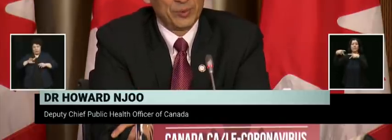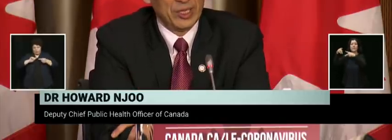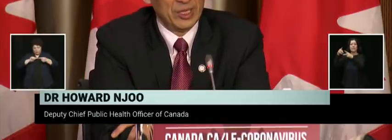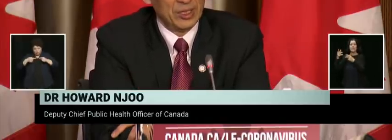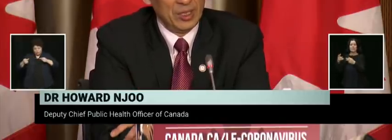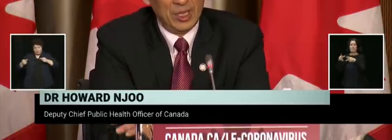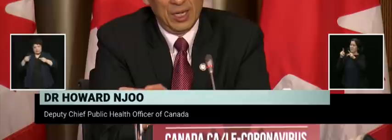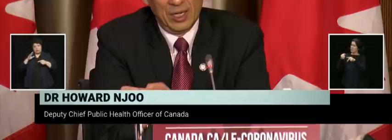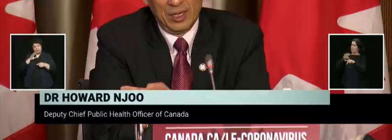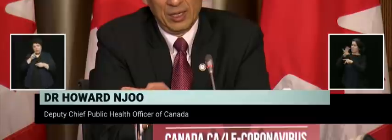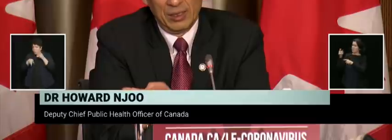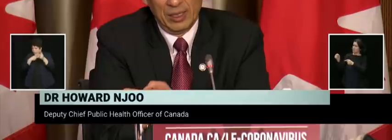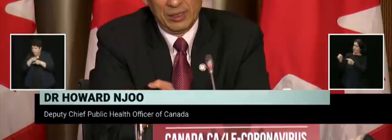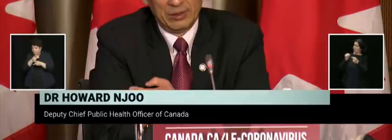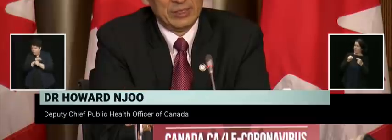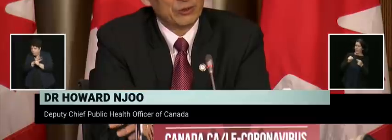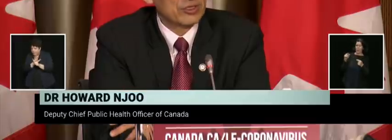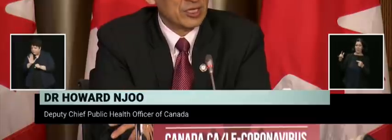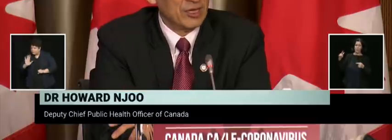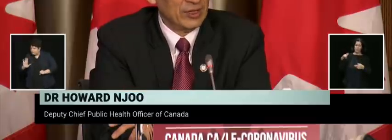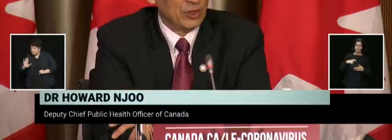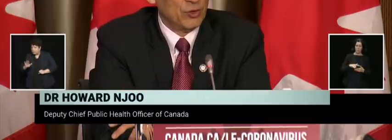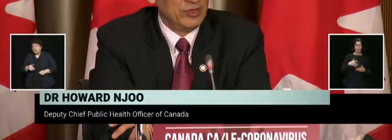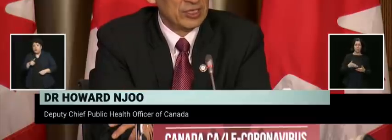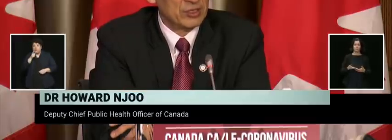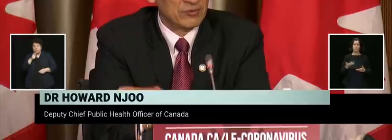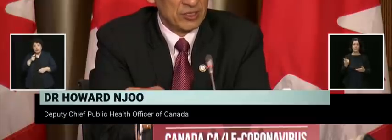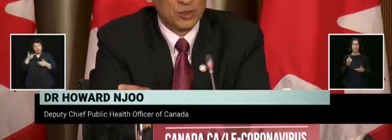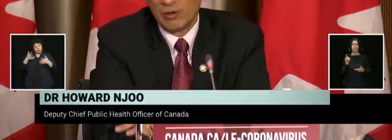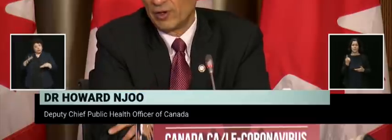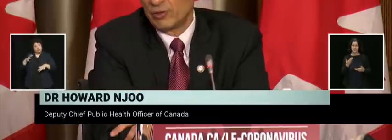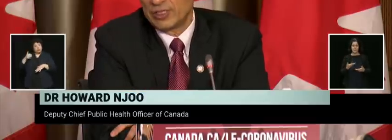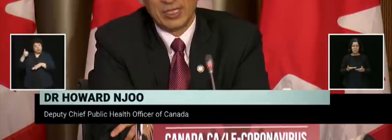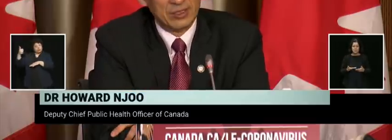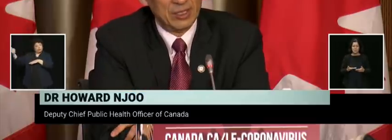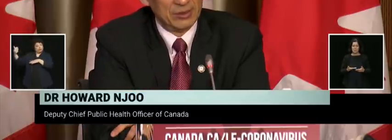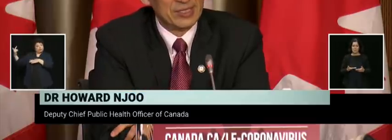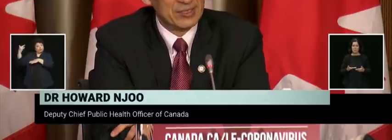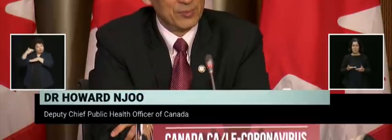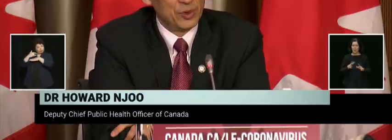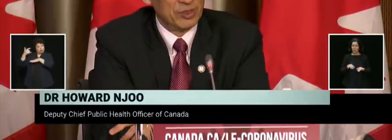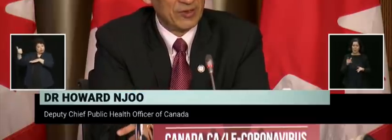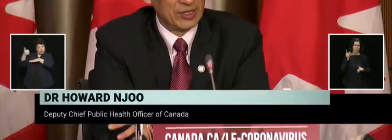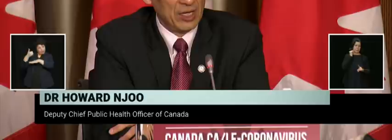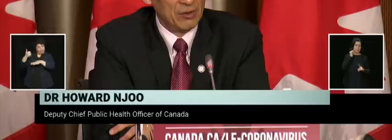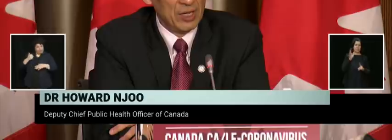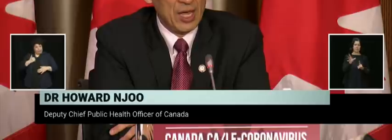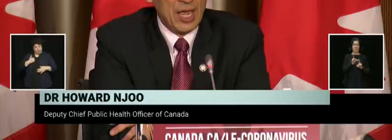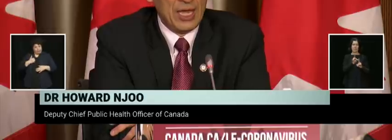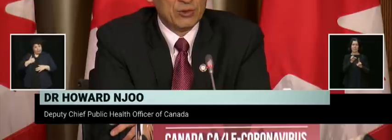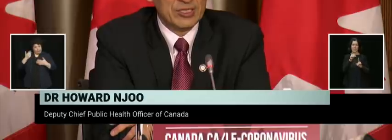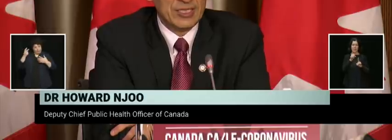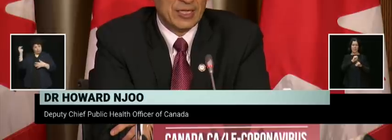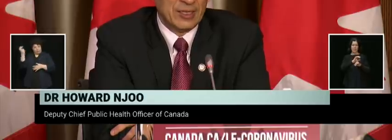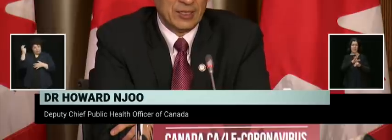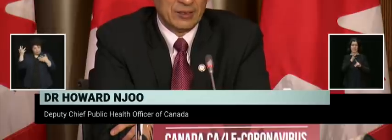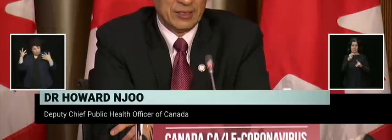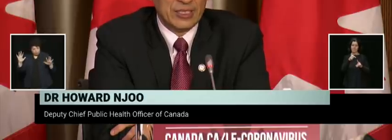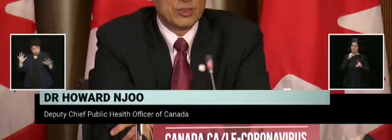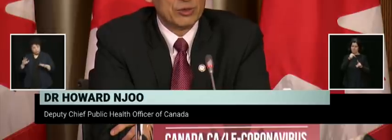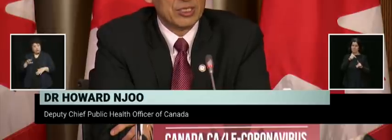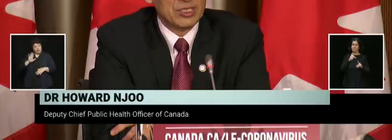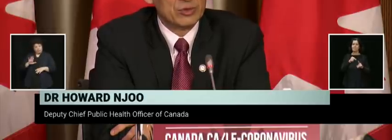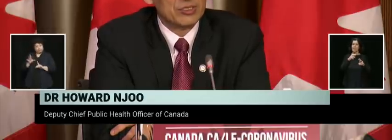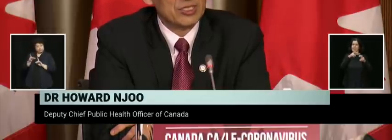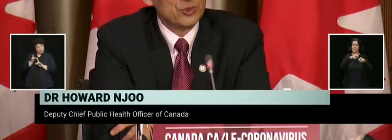puis après est diagnostiqué avec la COVID-19, c'est sûr, on va aussi tester pour un variant. Et aussi, il y a